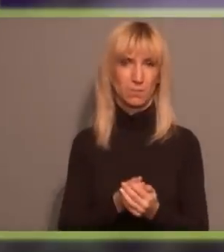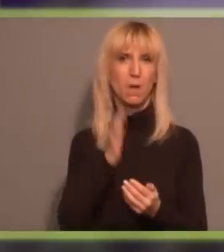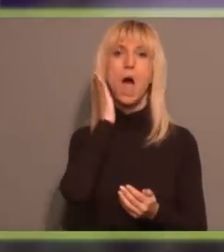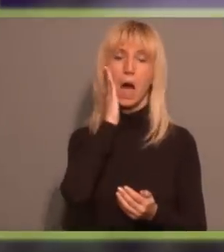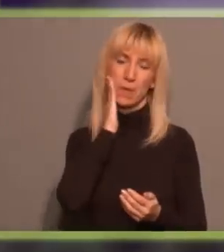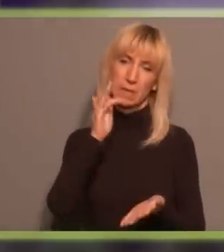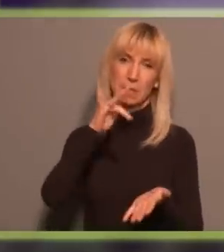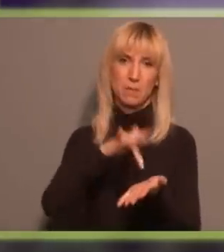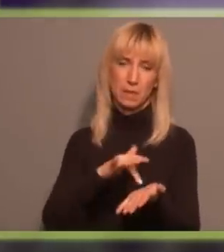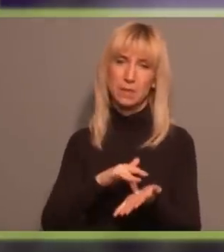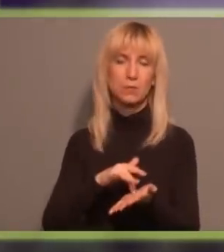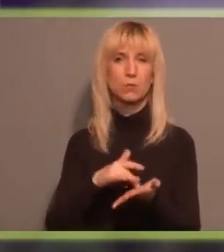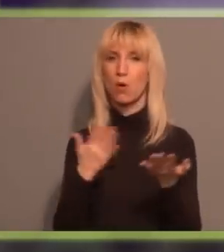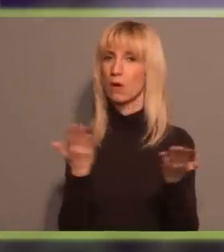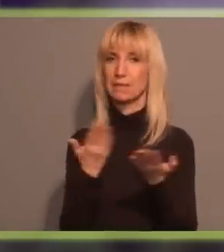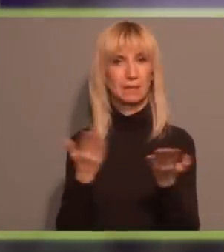gdje